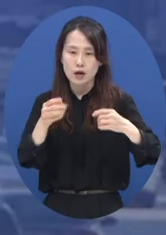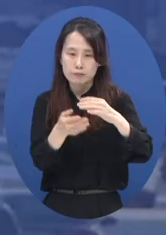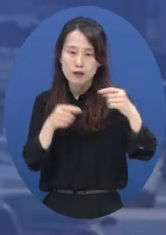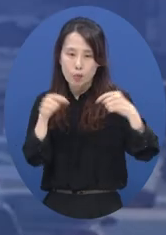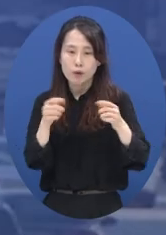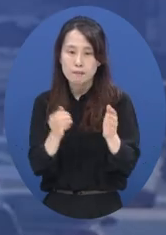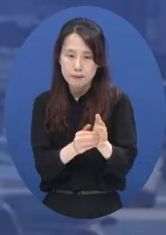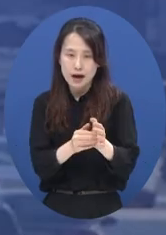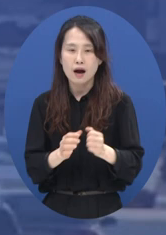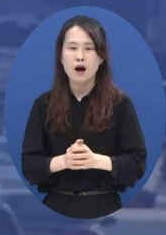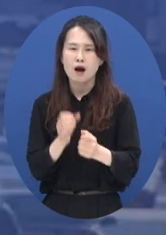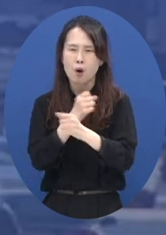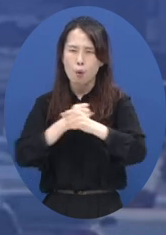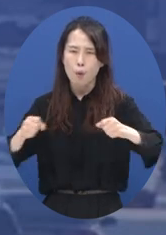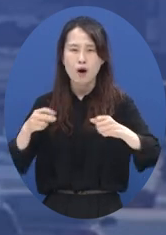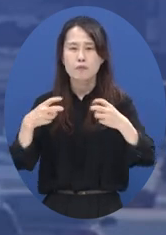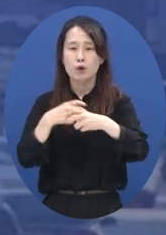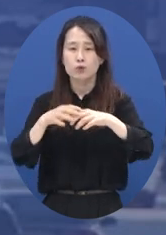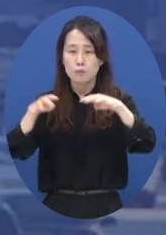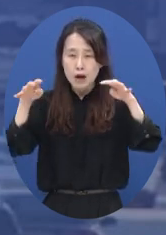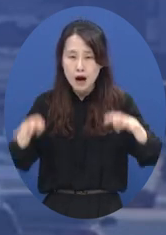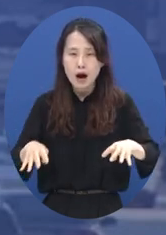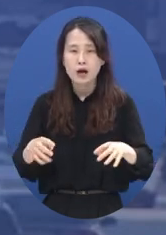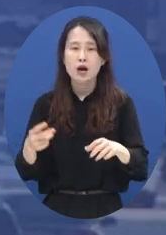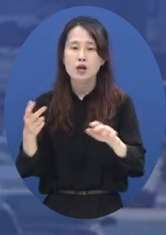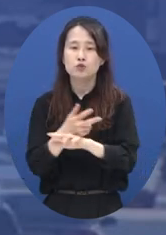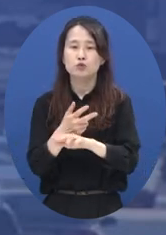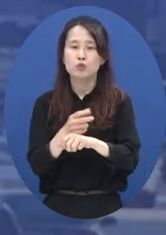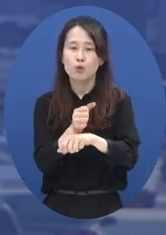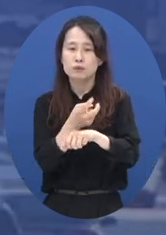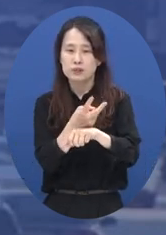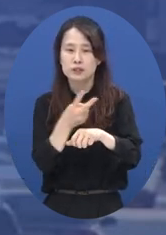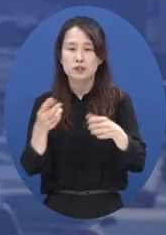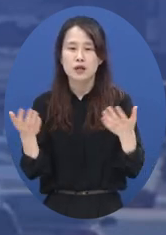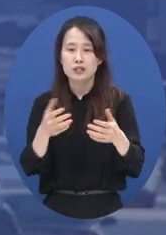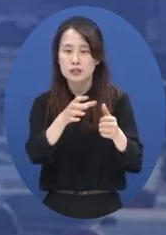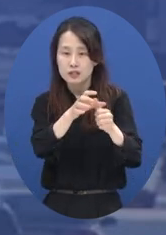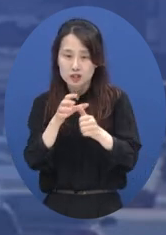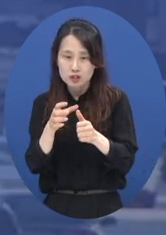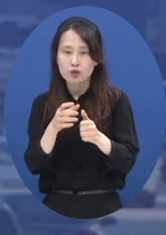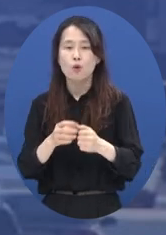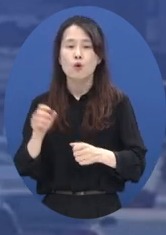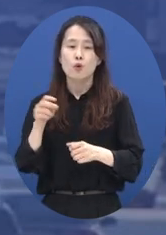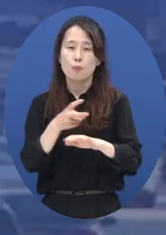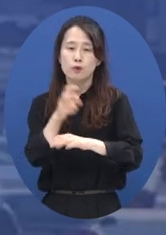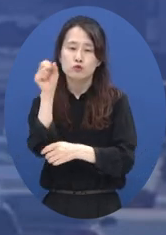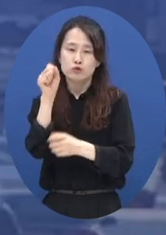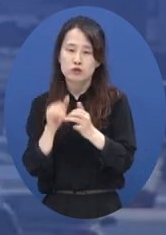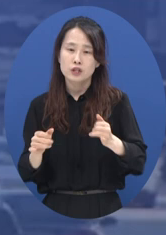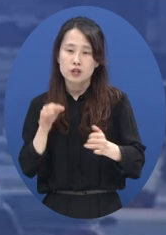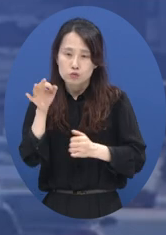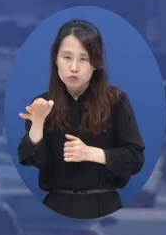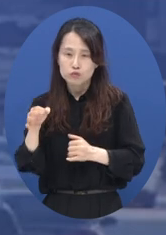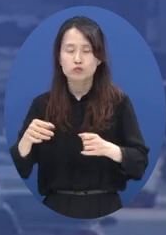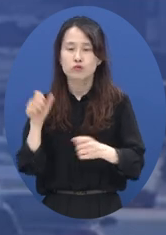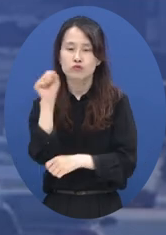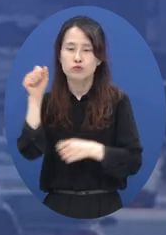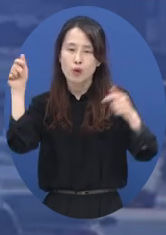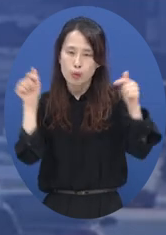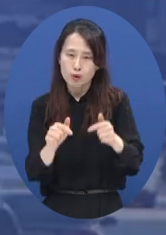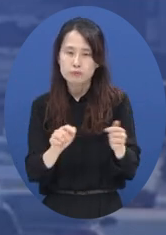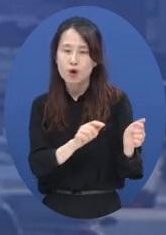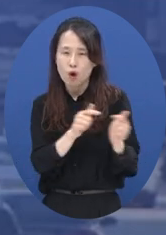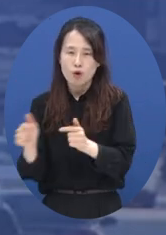진행. 행안부는 광범위한 교통망과 주 52시간 근무제 도입에 따른 버스 운전자 수급, 운행 감축 영향